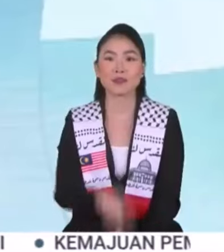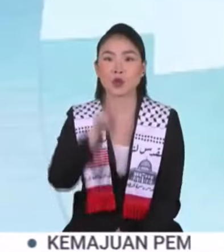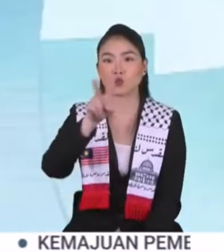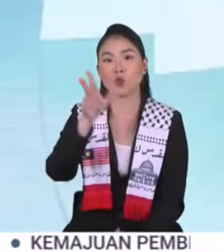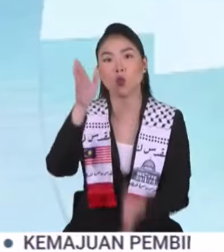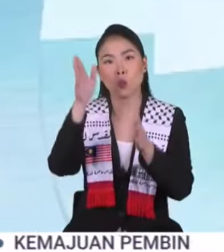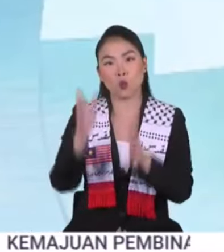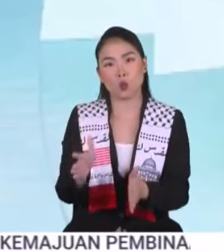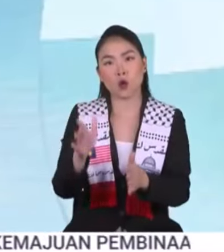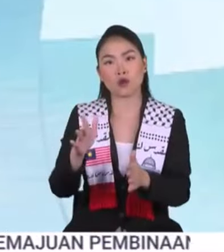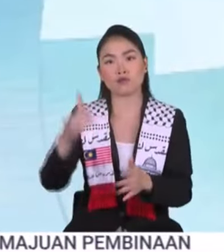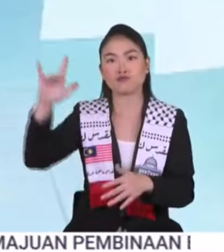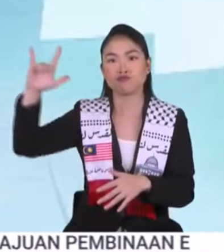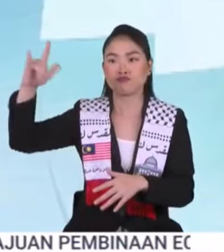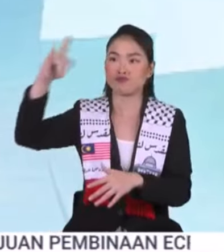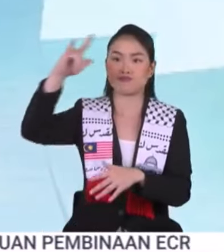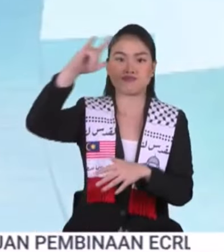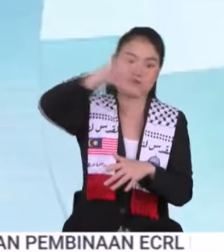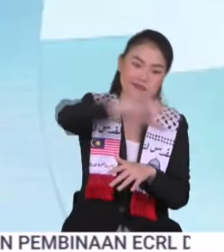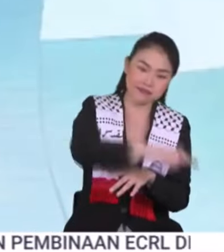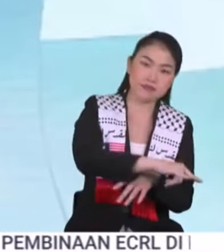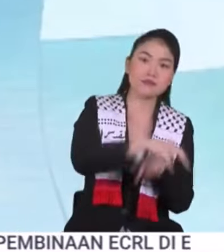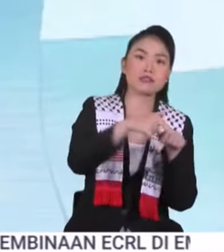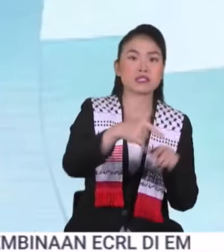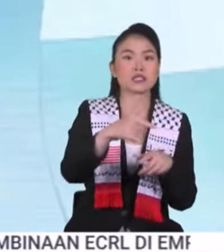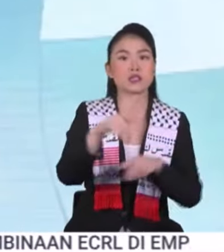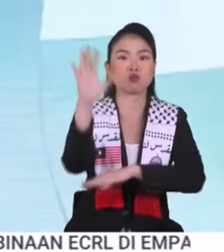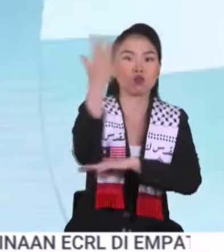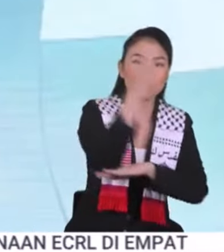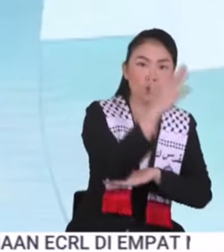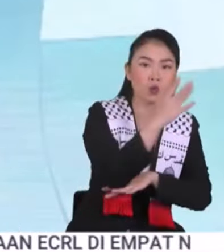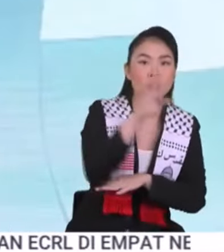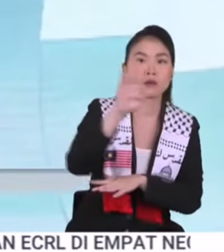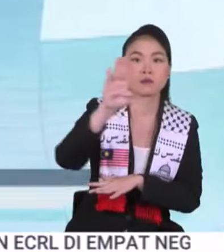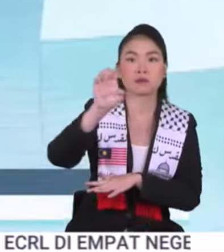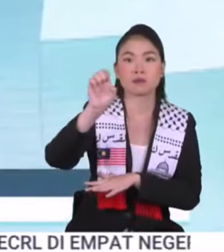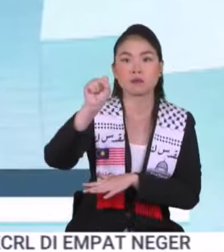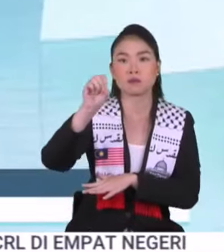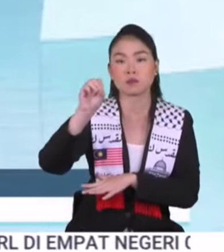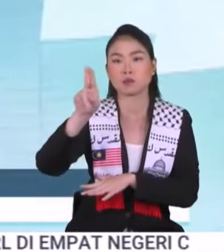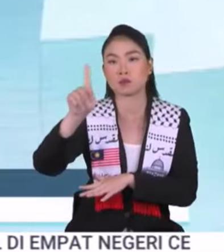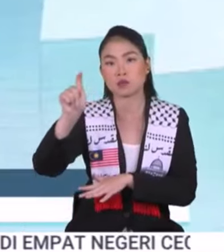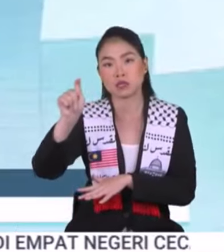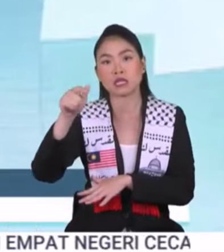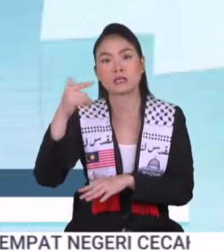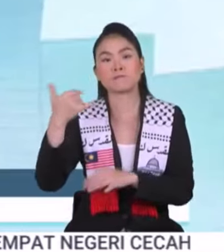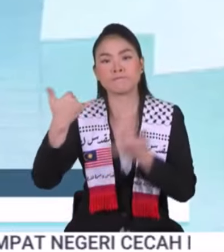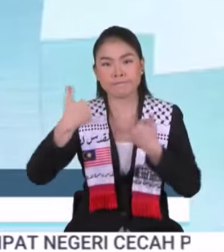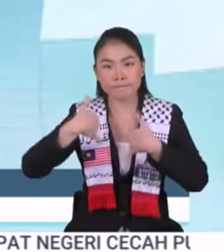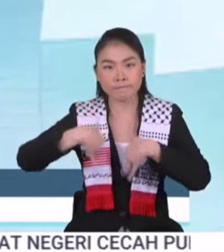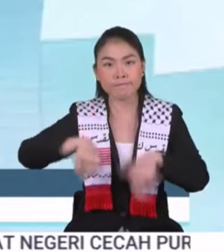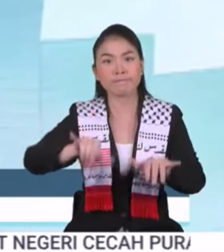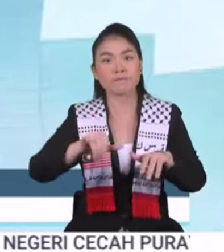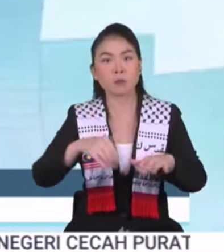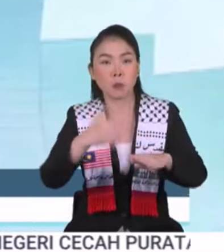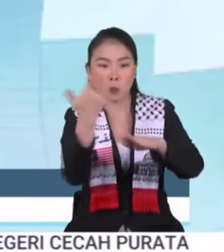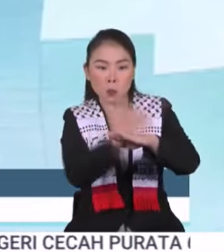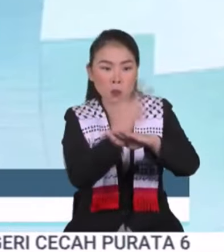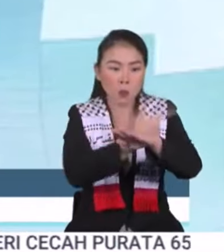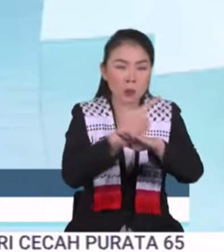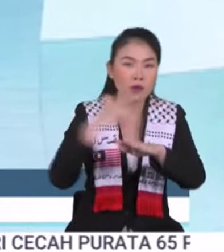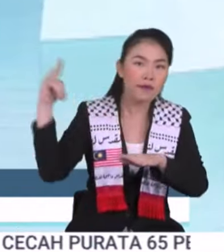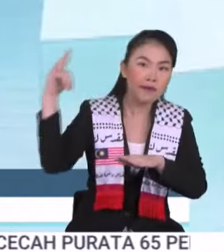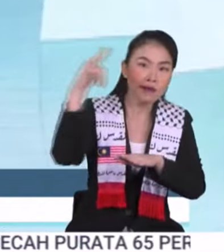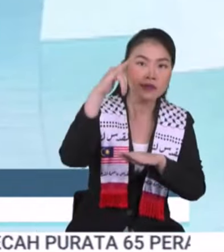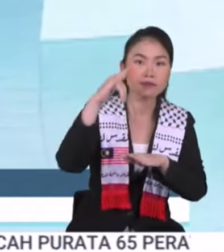Dua mangsa pesawat ringan yang terhempas di hutan simpan Gunung Besaut Trolak pagi tadi sedang menjalani latihan penerbangan.